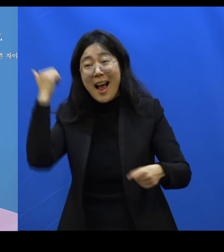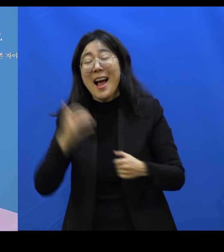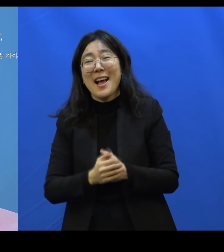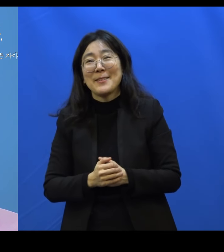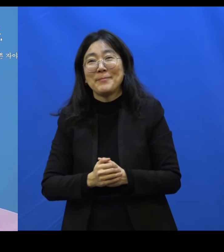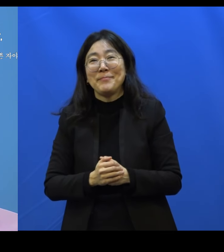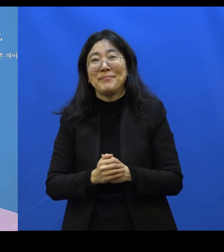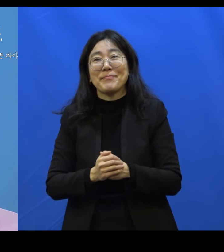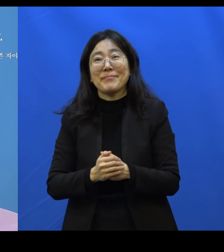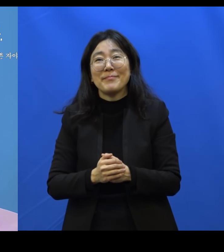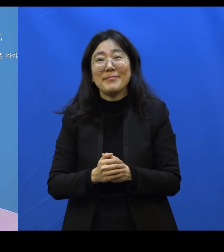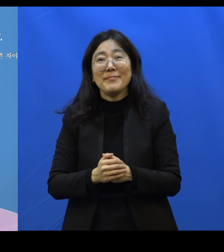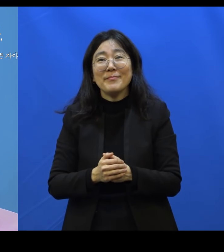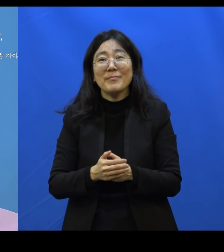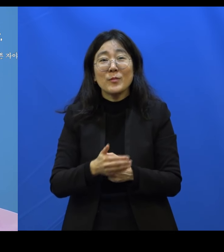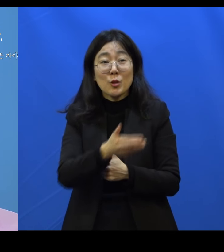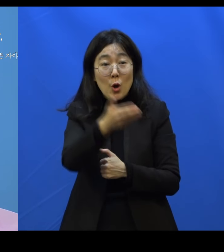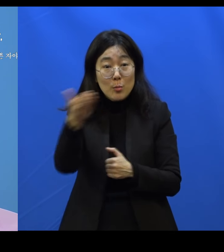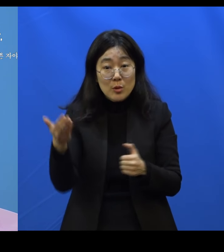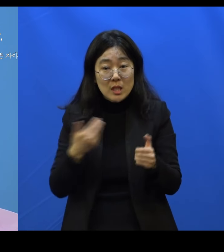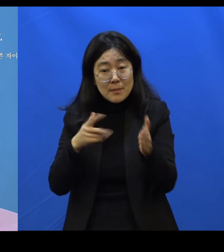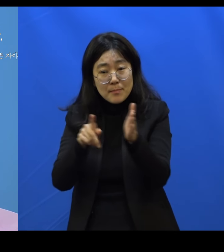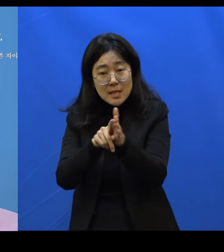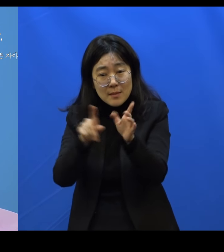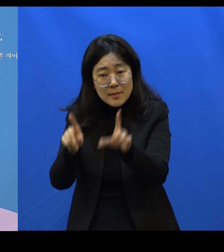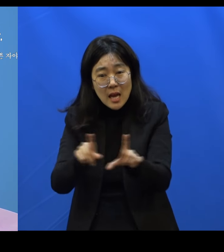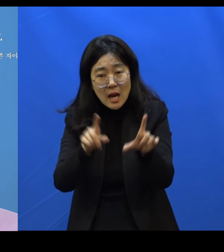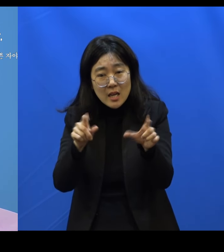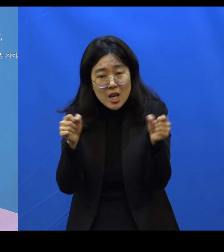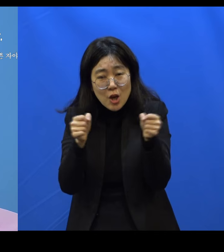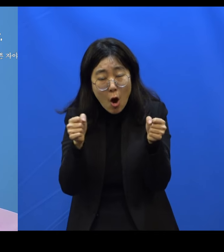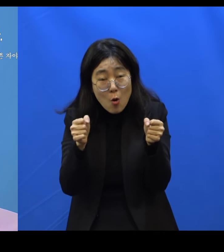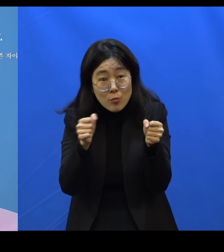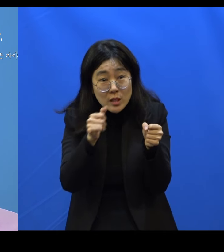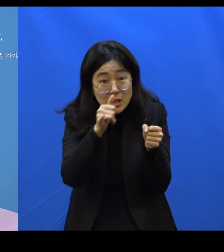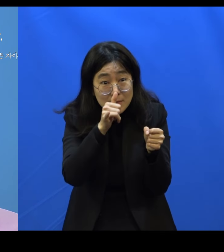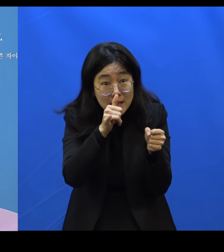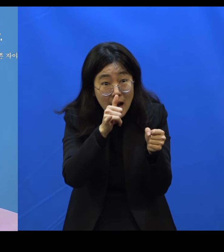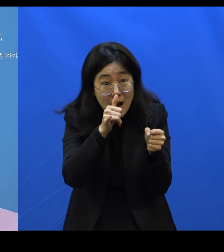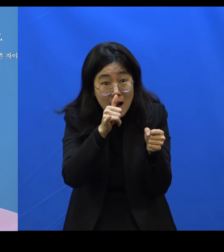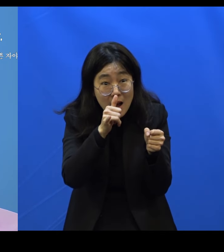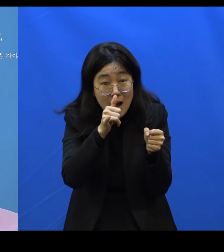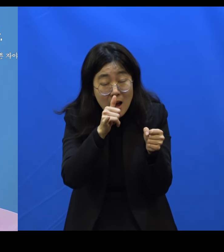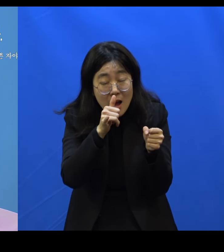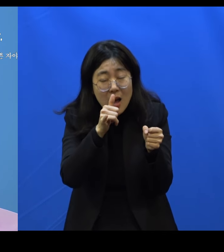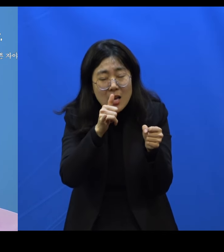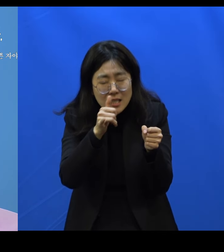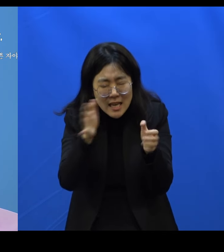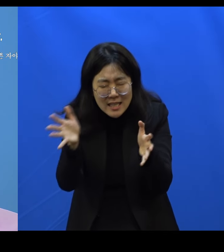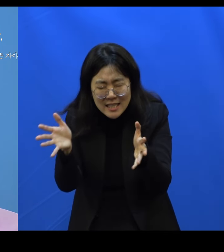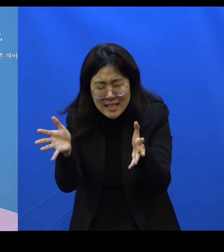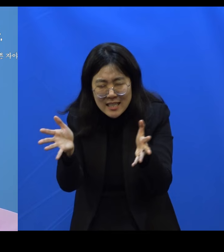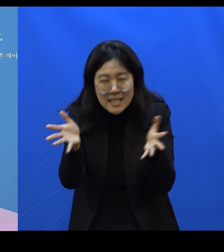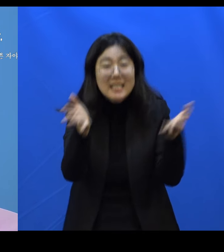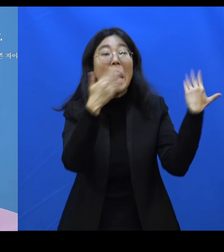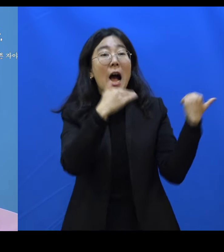여러분 가운데 지금까지 겨울을 보내고 있었다면 이제 봄이 왔습니다. 인생의 겨울을